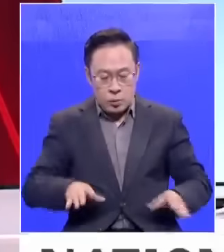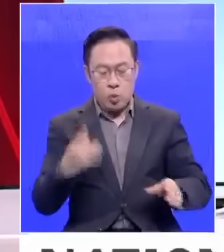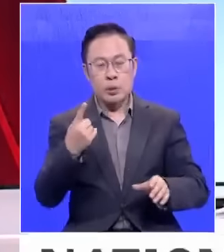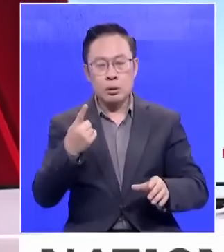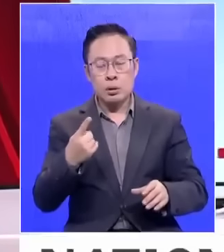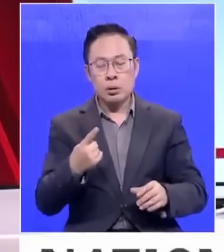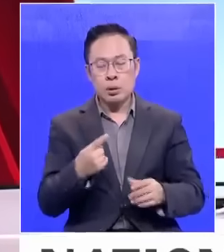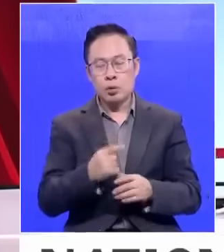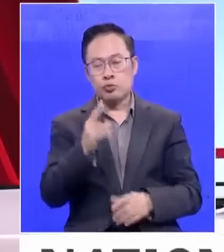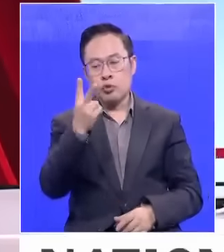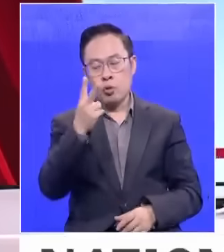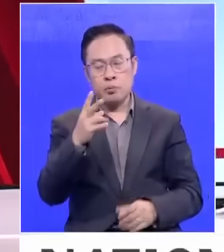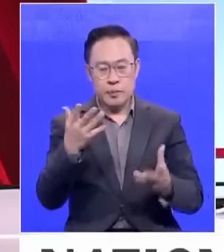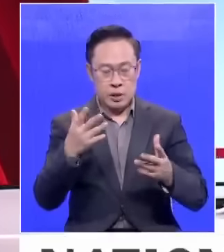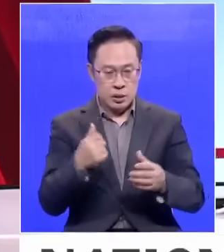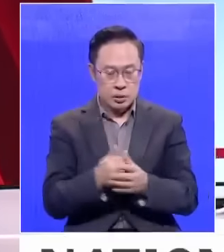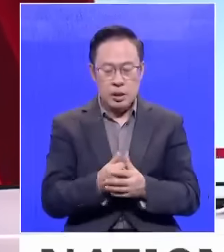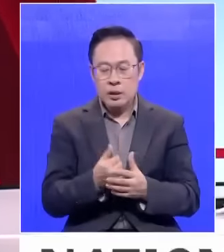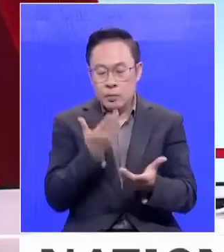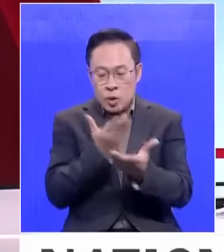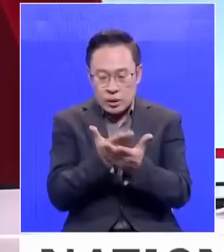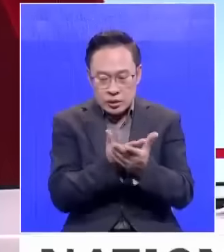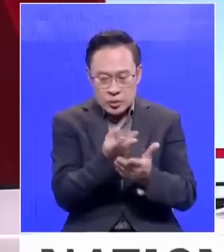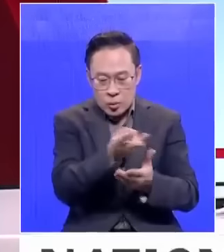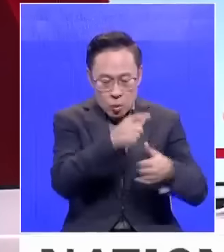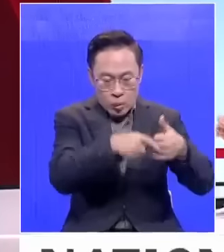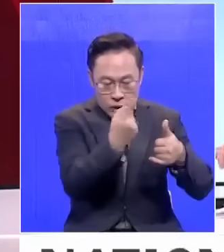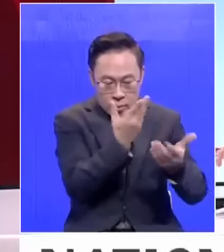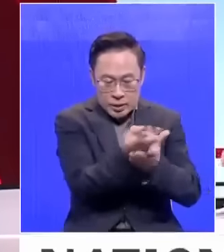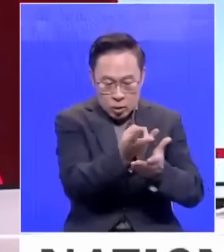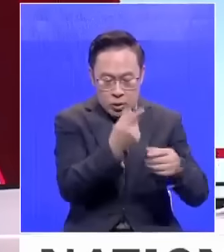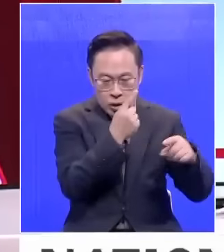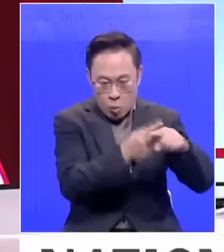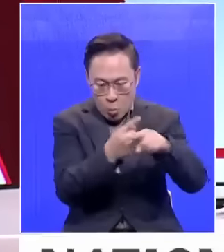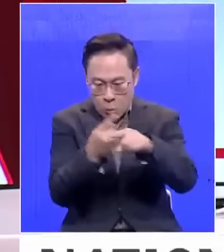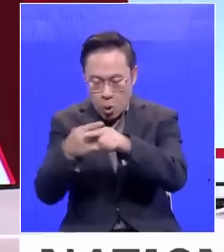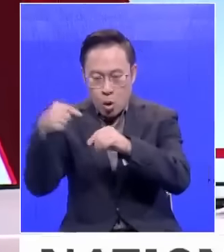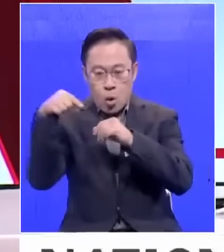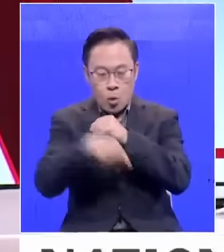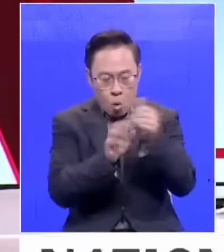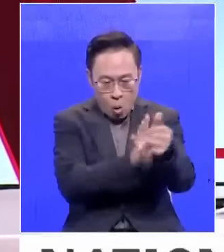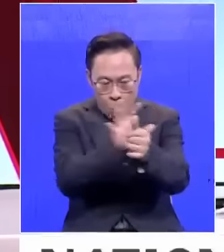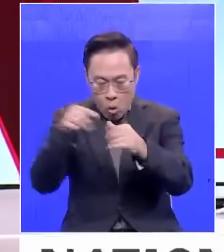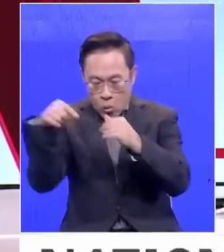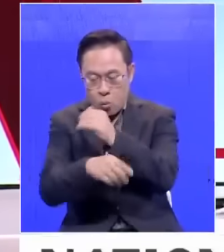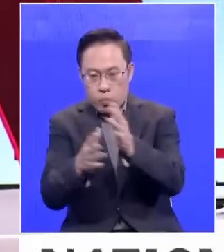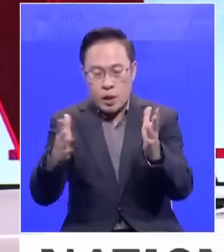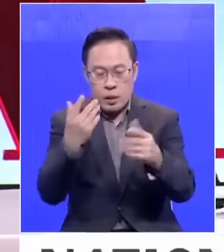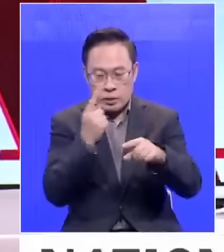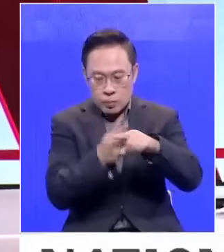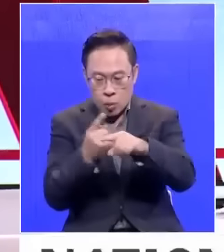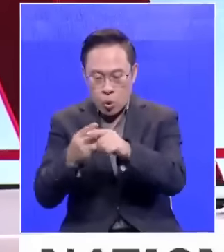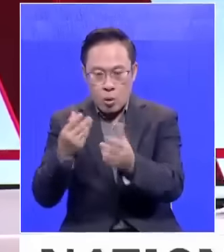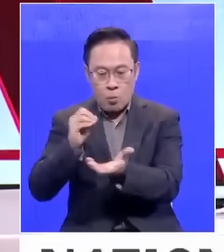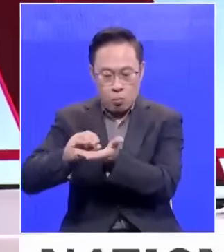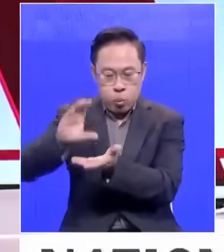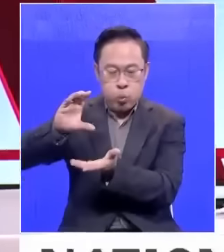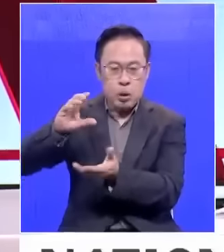นเป็นล้านอยู่เหมือนกันนะคะเนี่ยแต่ก็ต้องบอกเลยนะคะเวลาเราจะซื้อของเหมือนเราจะเข้าไปซื้อของดูของอะไรอย่างเงี้ย